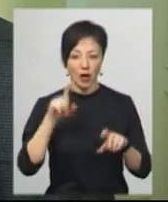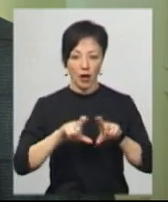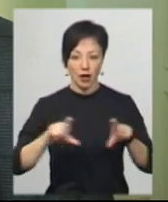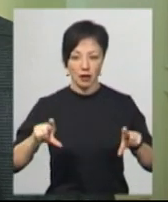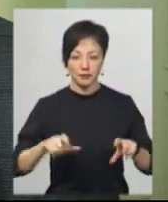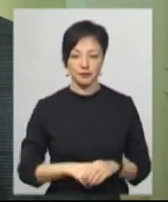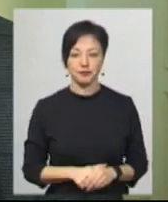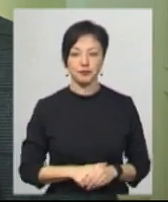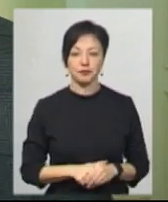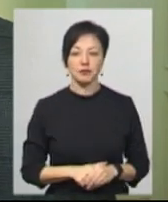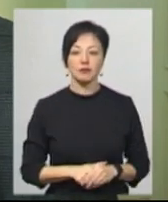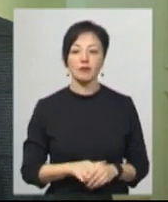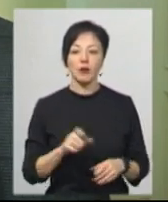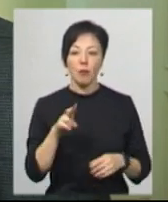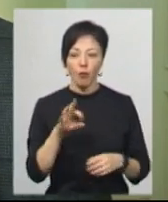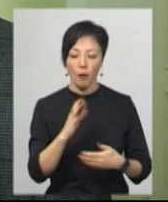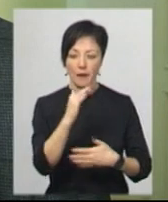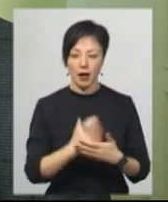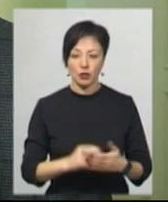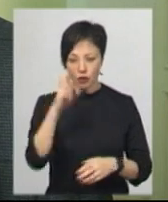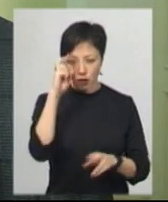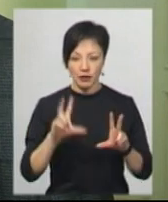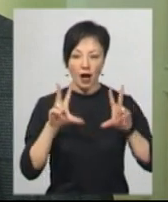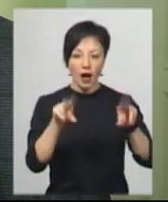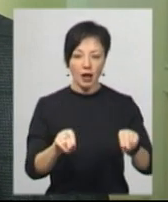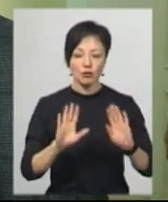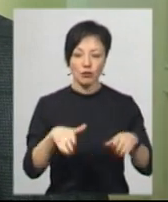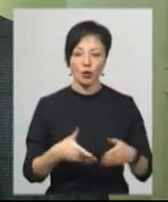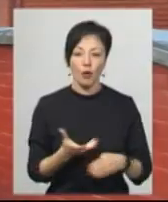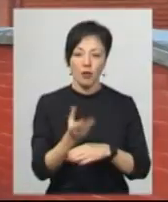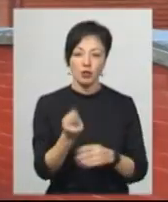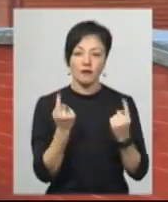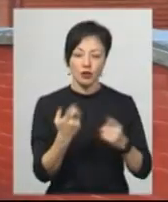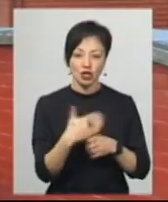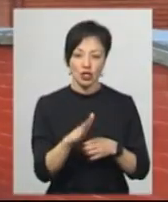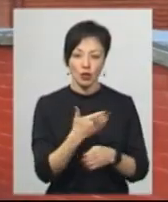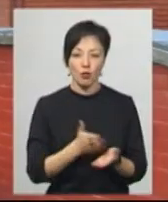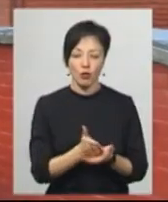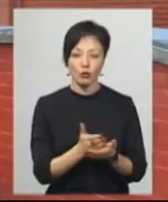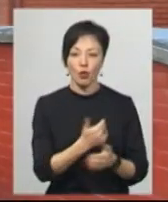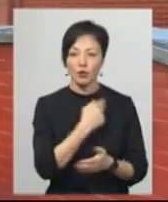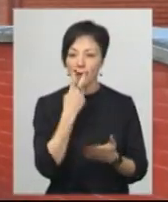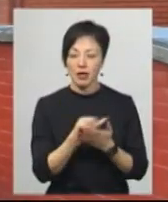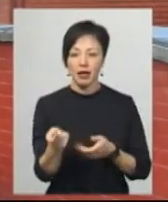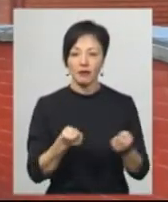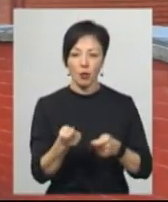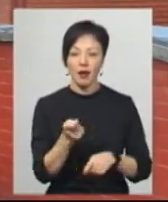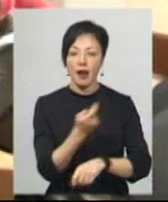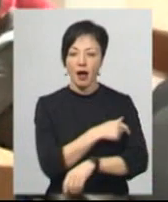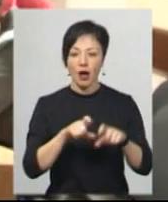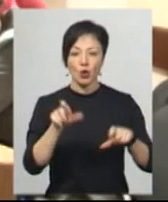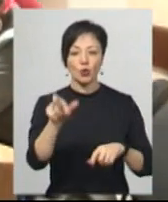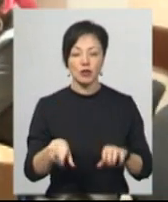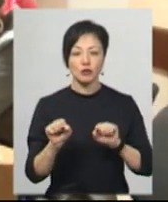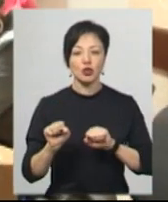Національна служба по пакету державних гарантій буде оплачувати велику частину послуг. Хочемо бачити керівником лікарні людину, яка